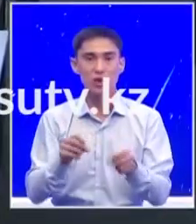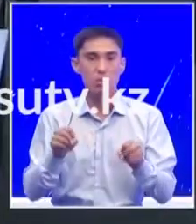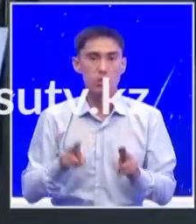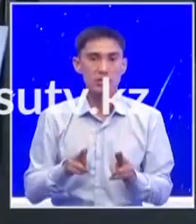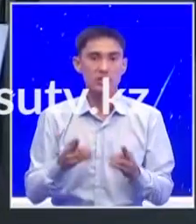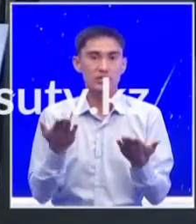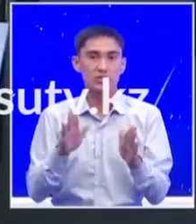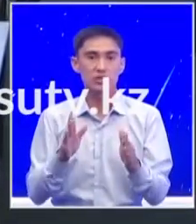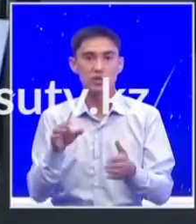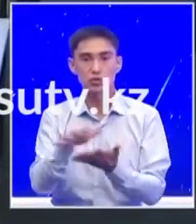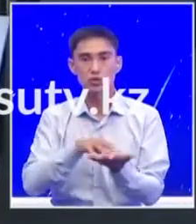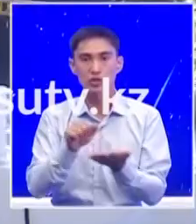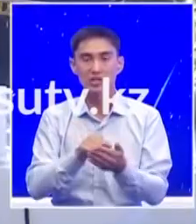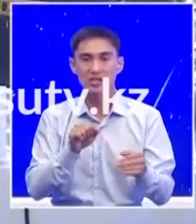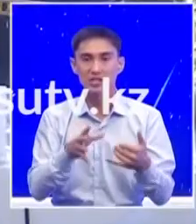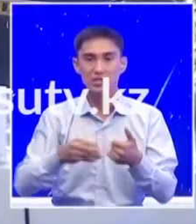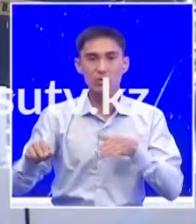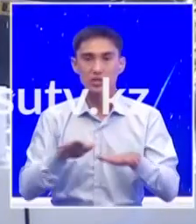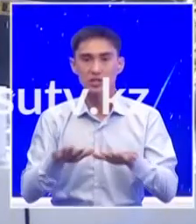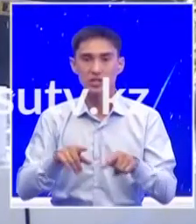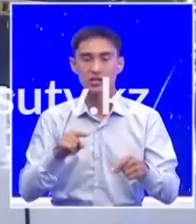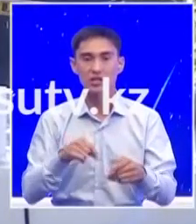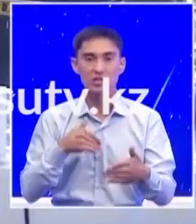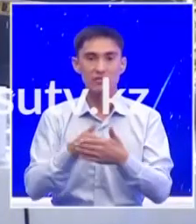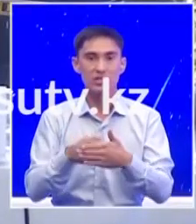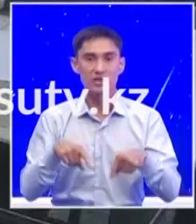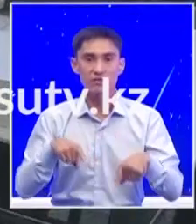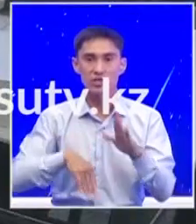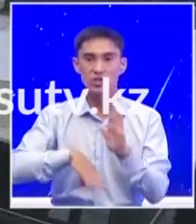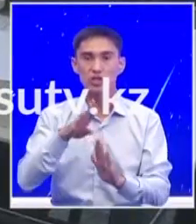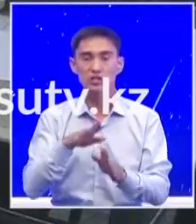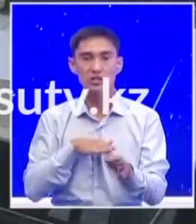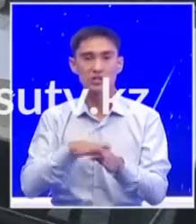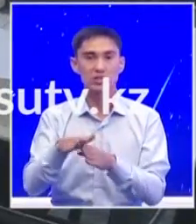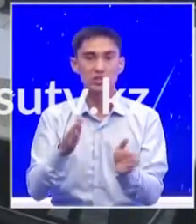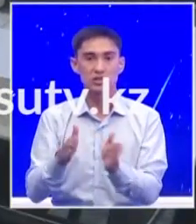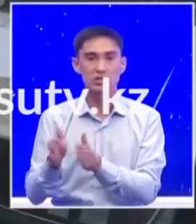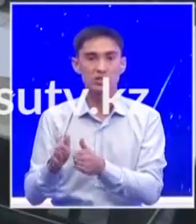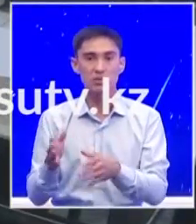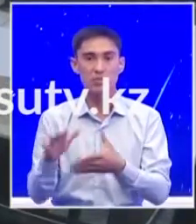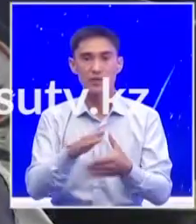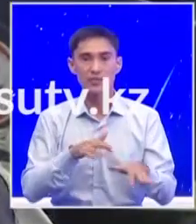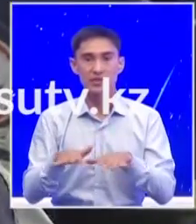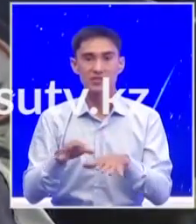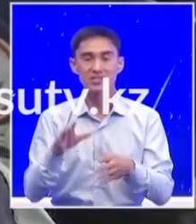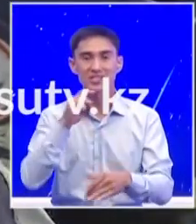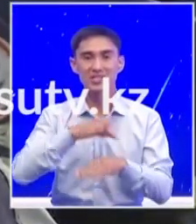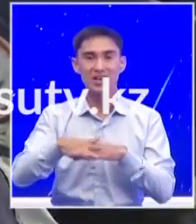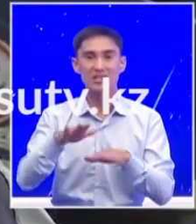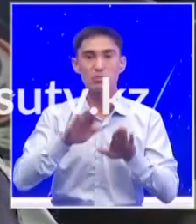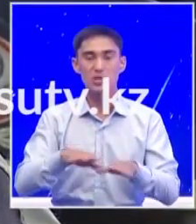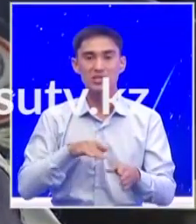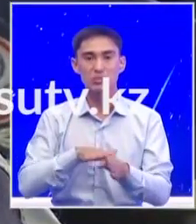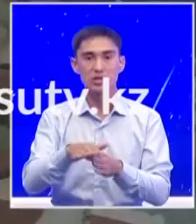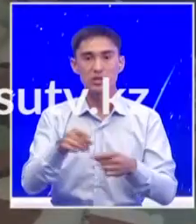и возникновение разрушительного землетрясения, а также доведения до совершенства и синхронизированность взаимодействия центральных и местных исполнительных